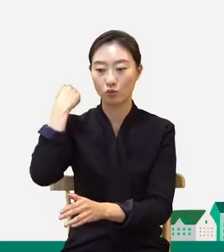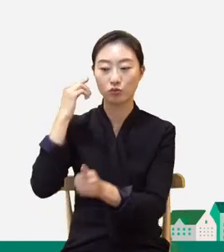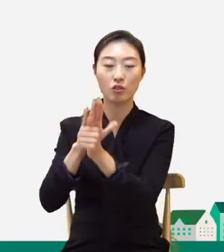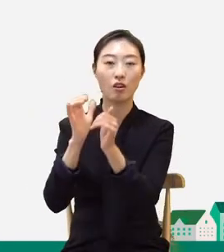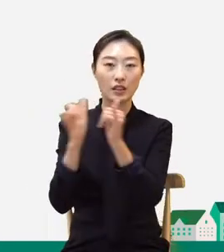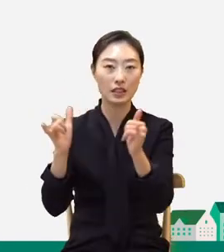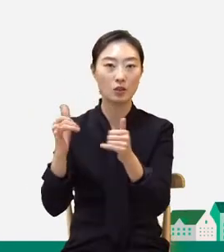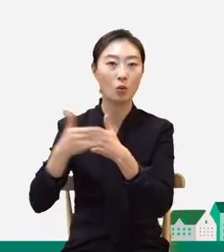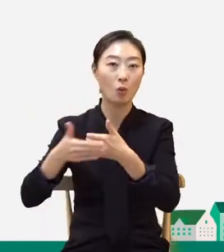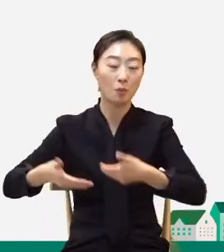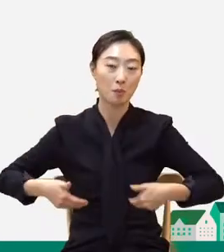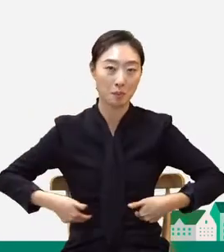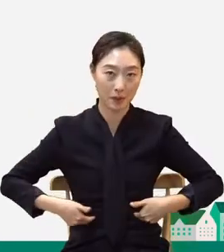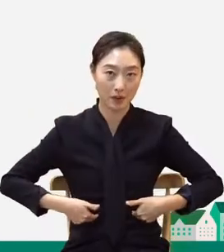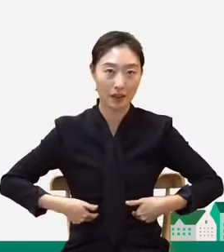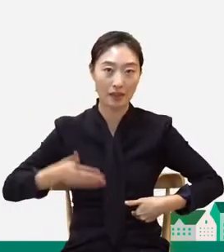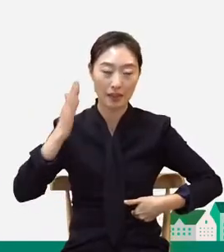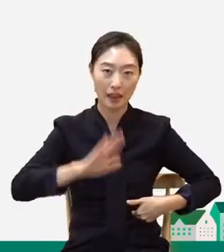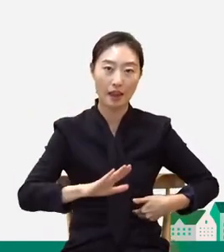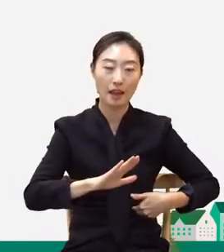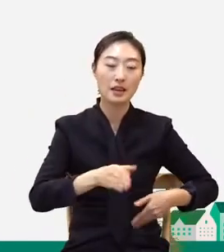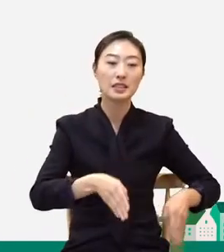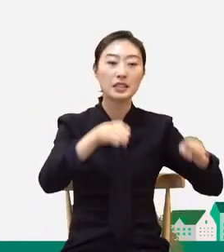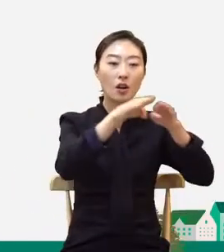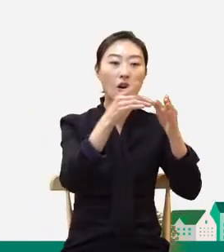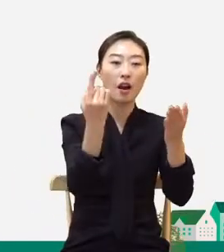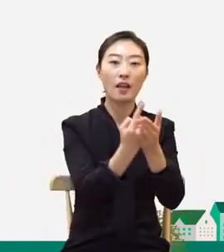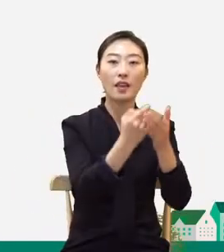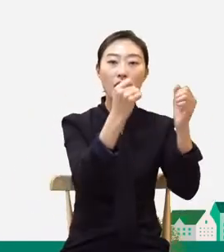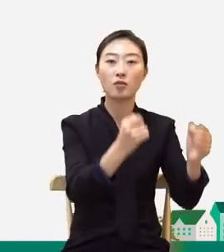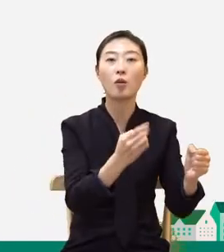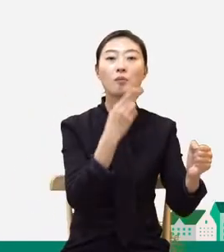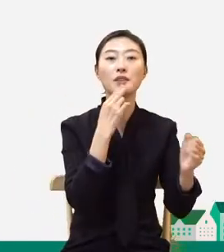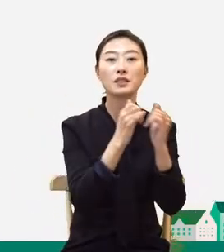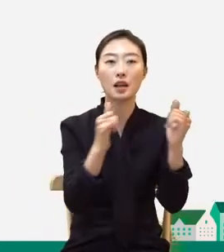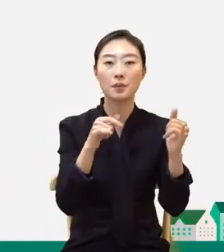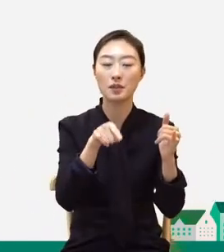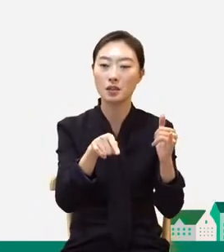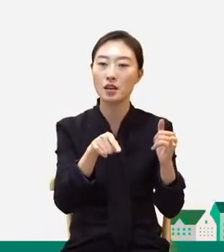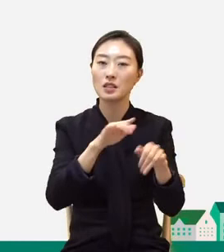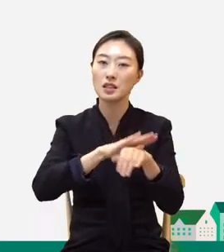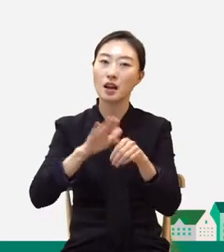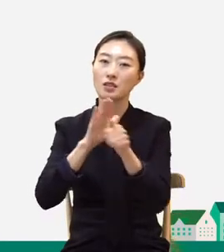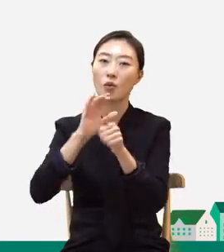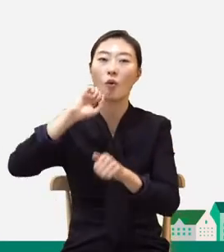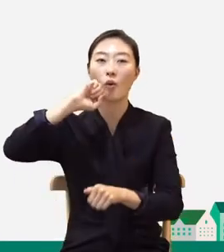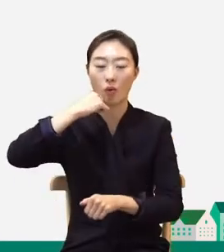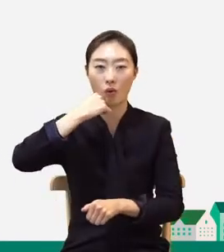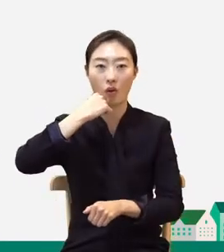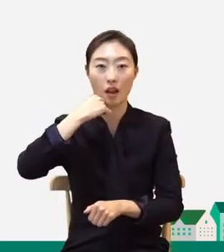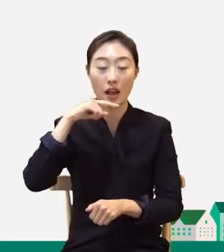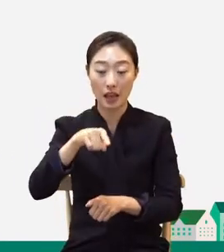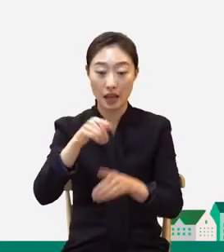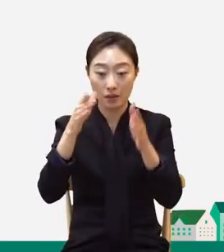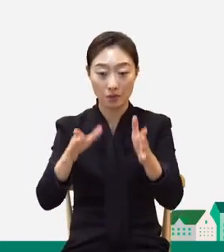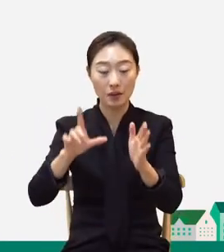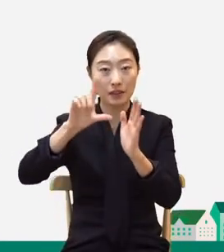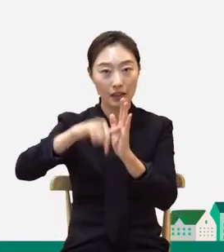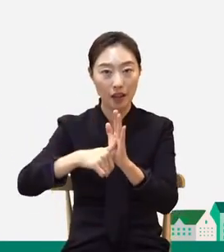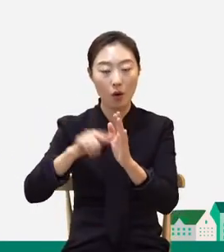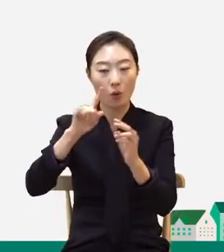지원 과정에서는 그 공백이 존재하는 부분들이 있었습니다. 그래서 여기, 자료에는 저희가 이 공백 기간에